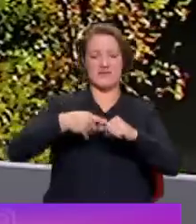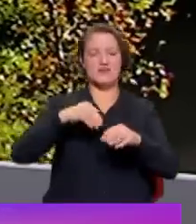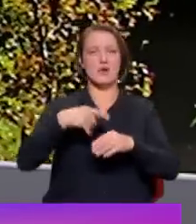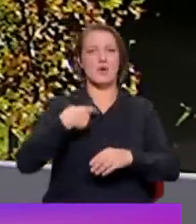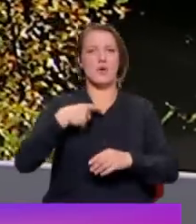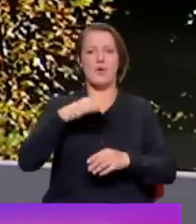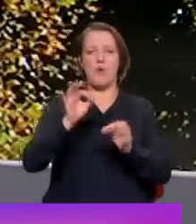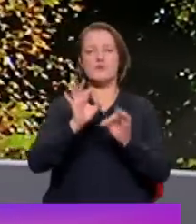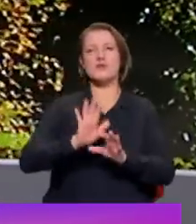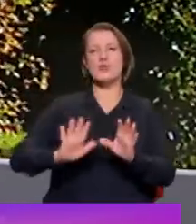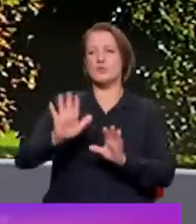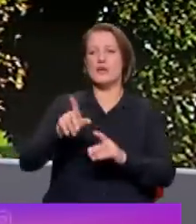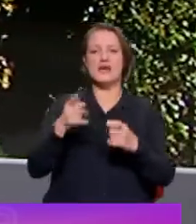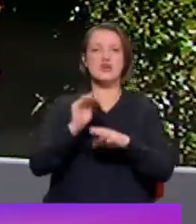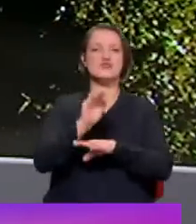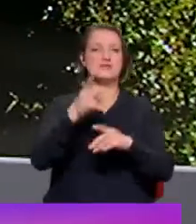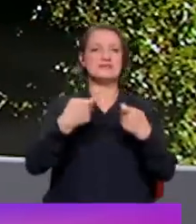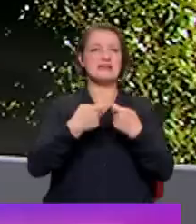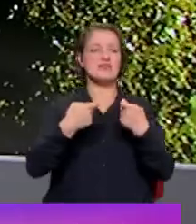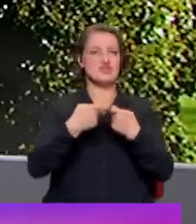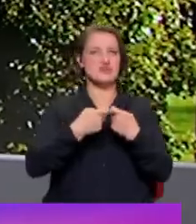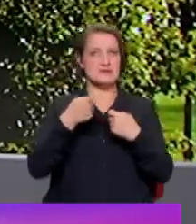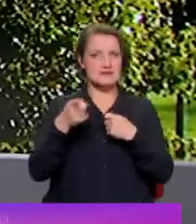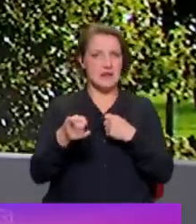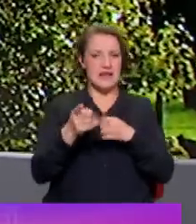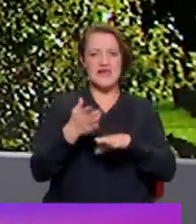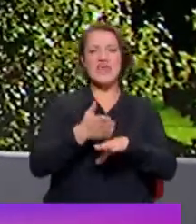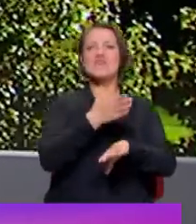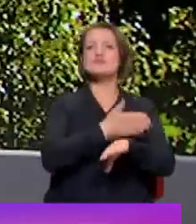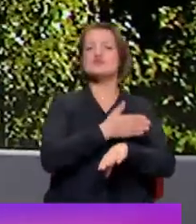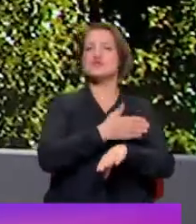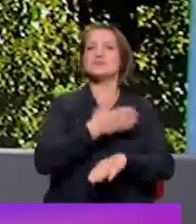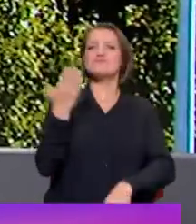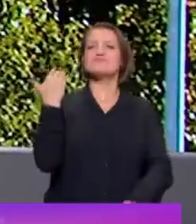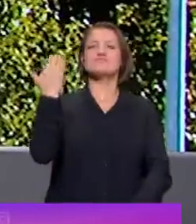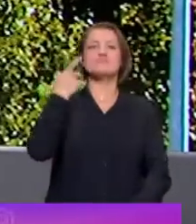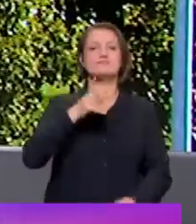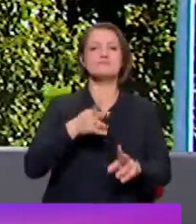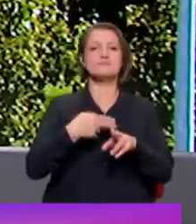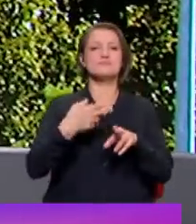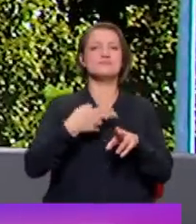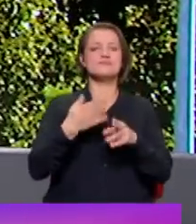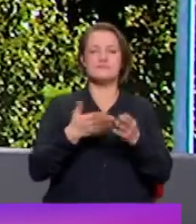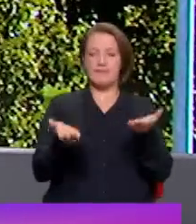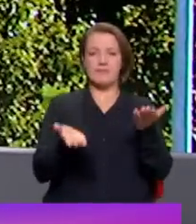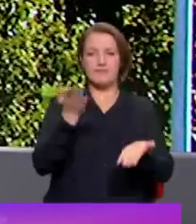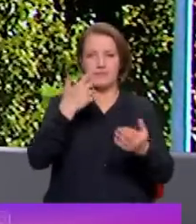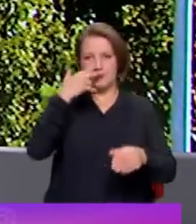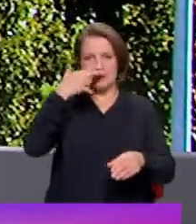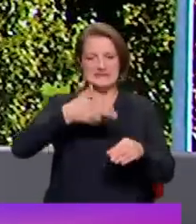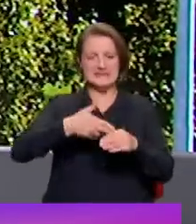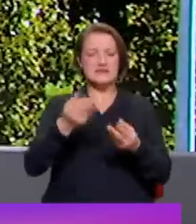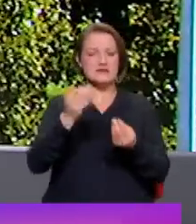özellikle Ortadoğu'da Yaşanan bu savaşın etkisiyle geçmişteki örnekleriyle kıyaslayarak Akar yakıta gelebilecek